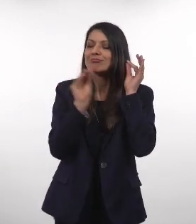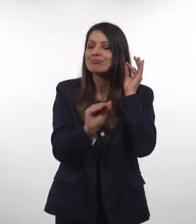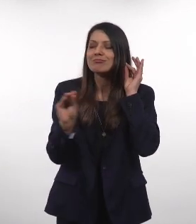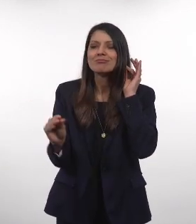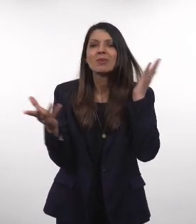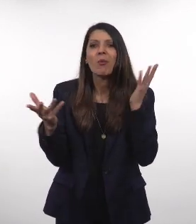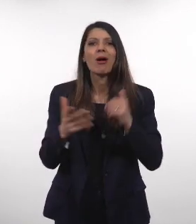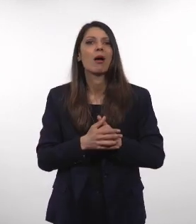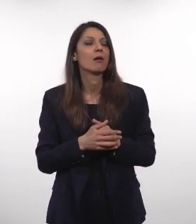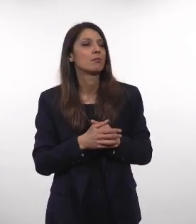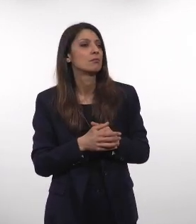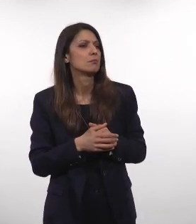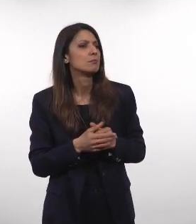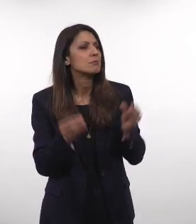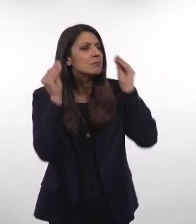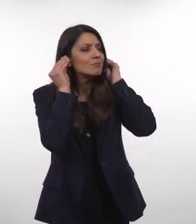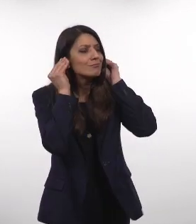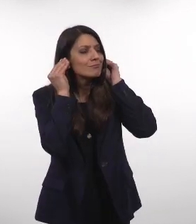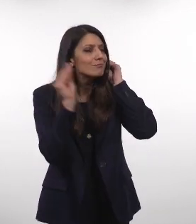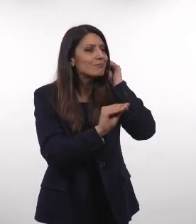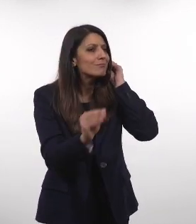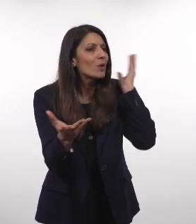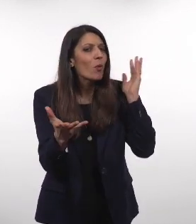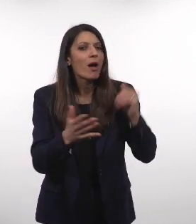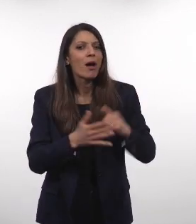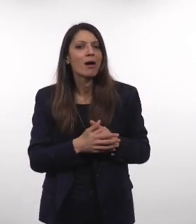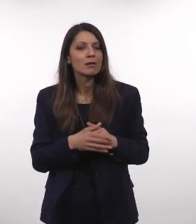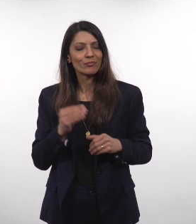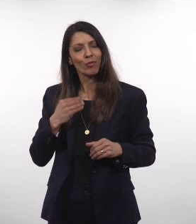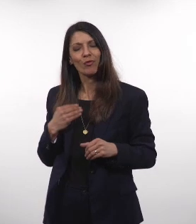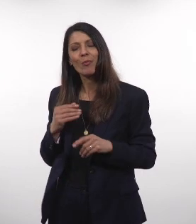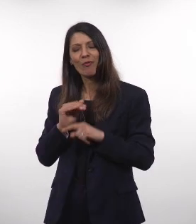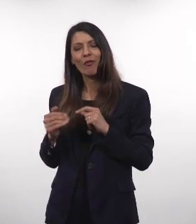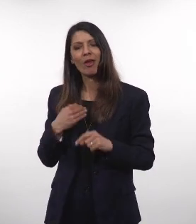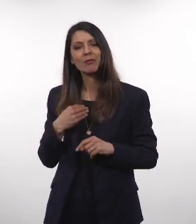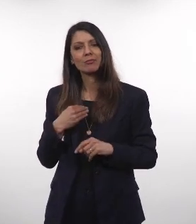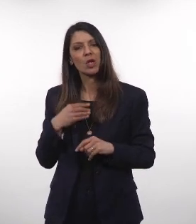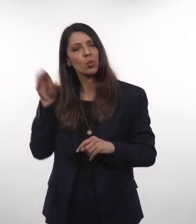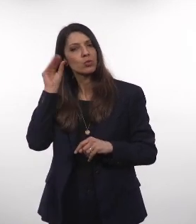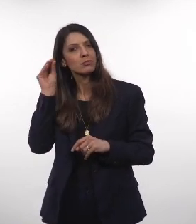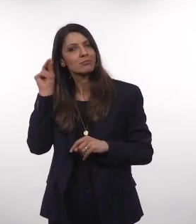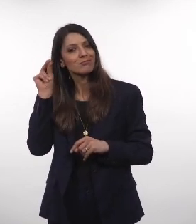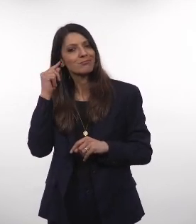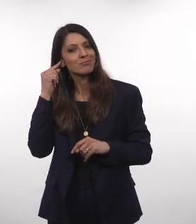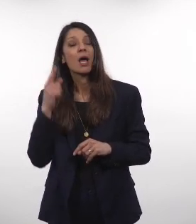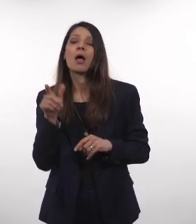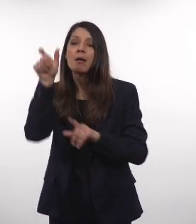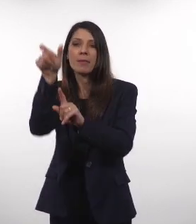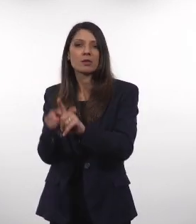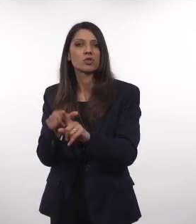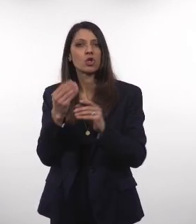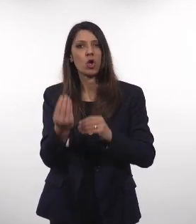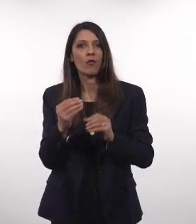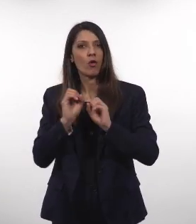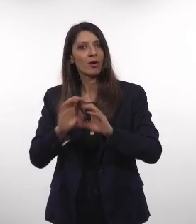écoute. Tu écoutes, toi? Quand. Tu mets? Vas-y, écoute. laisser l'enfant découvrir le